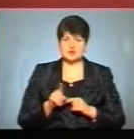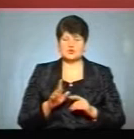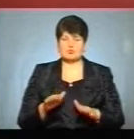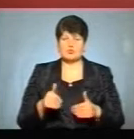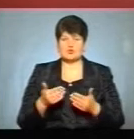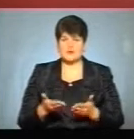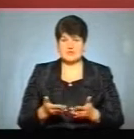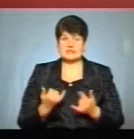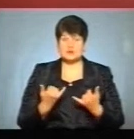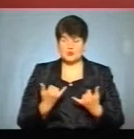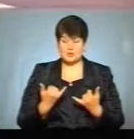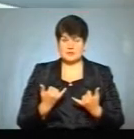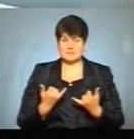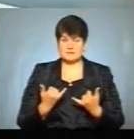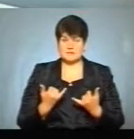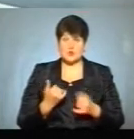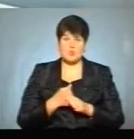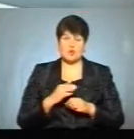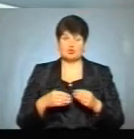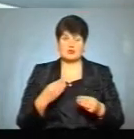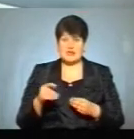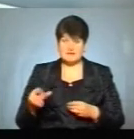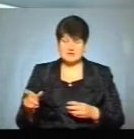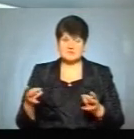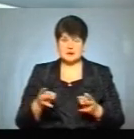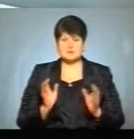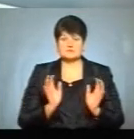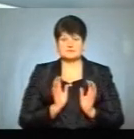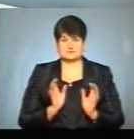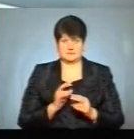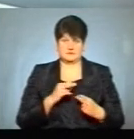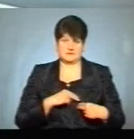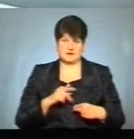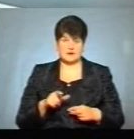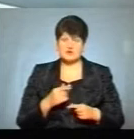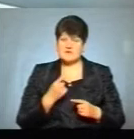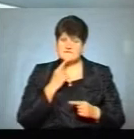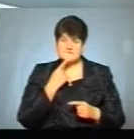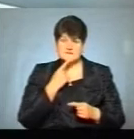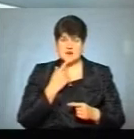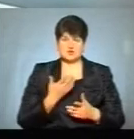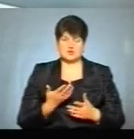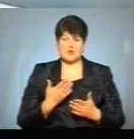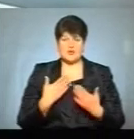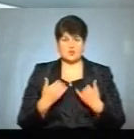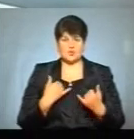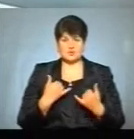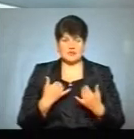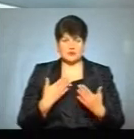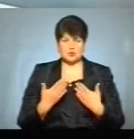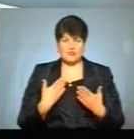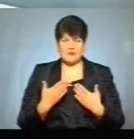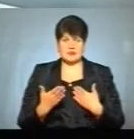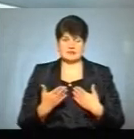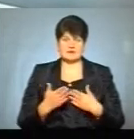пропонувалися. І, звичайно, на сьогодні, ну, роботодавцям треба дбати за працівників. На сьогодні дуже важко контактувати кваліфіковані, такі